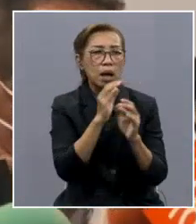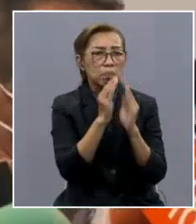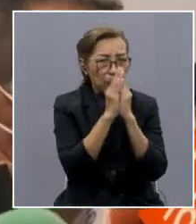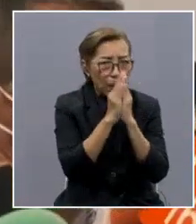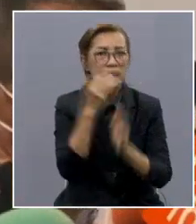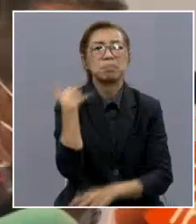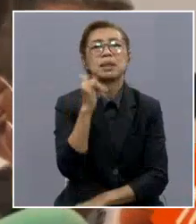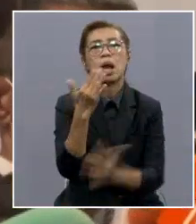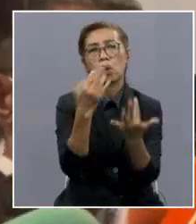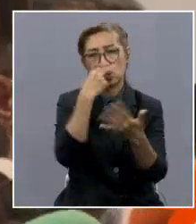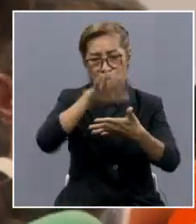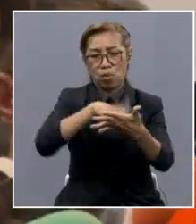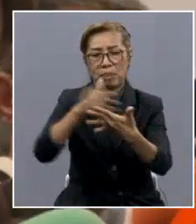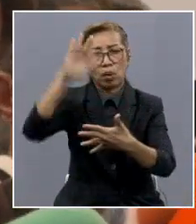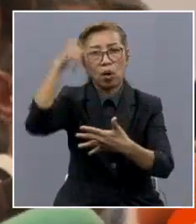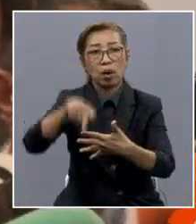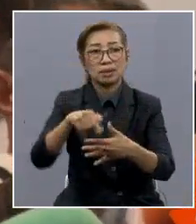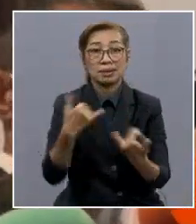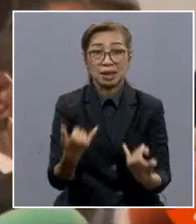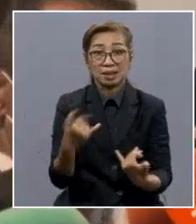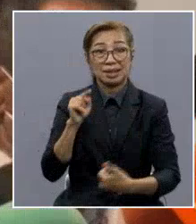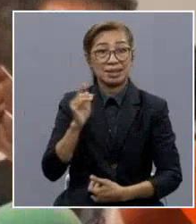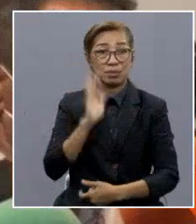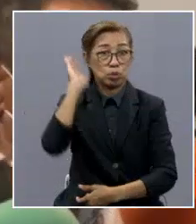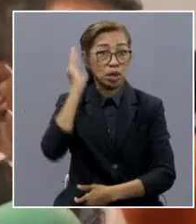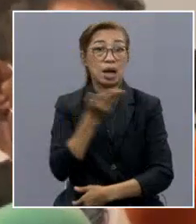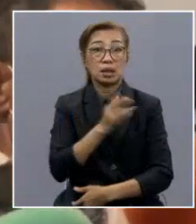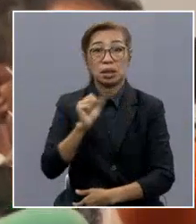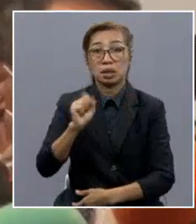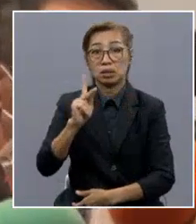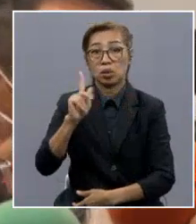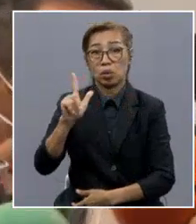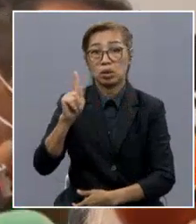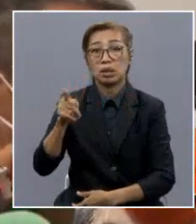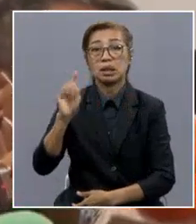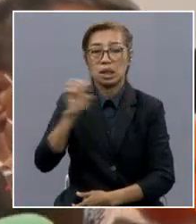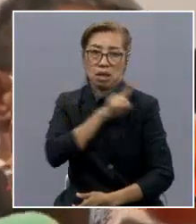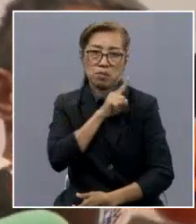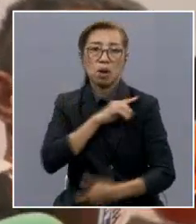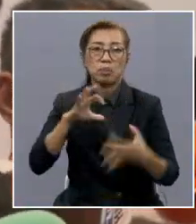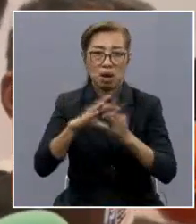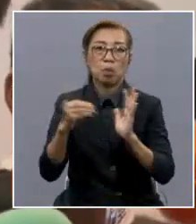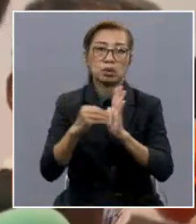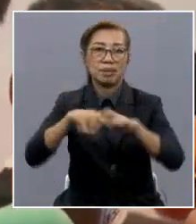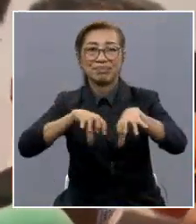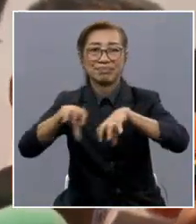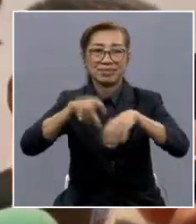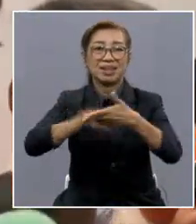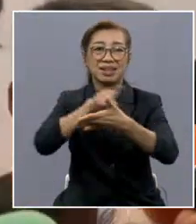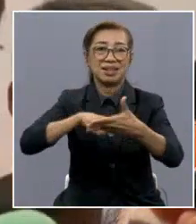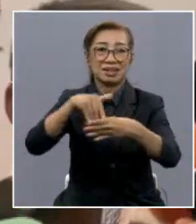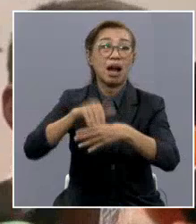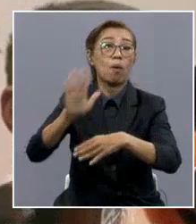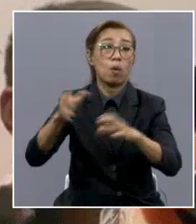ครับเพราะว่าตอนนี้คุณสกลทีก็มาดูพื้นที่กทม. ใช่ไ หมครับเป็นหลักเลยเนี่ยนะครับก็เดี๋ยวจับตากันตามรายงานข่าวบอกว่าเป็นวันพรุ่งนี ้